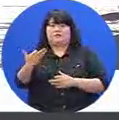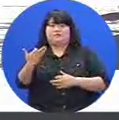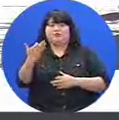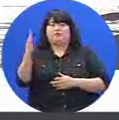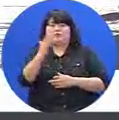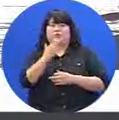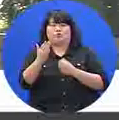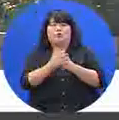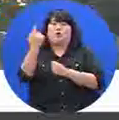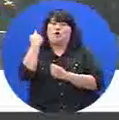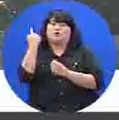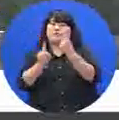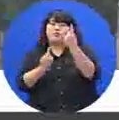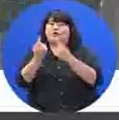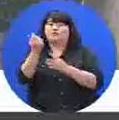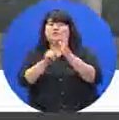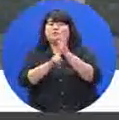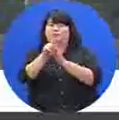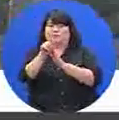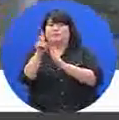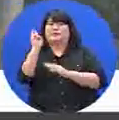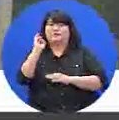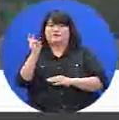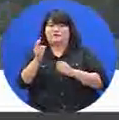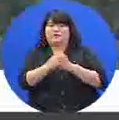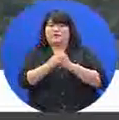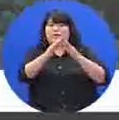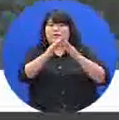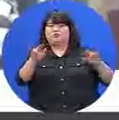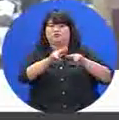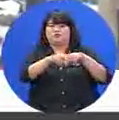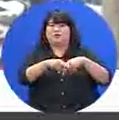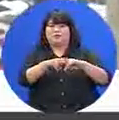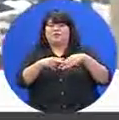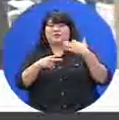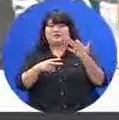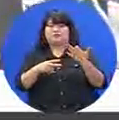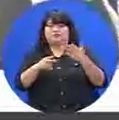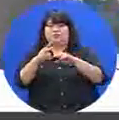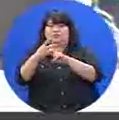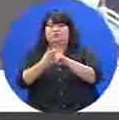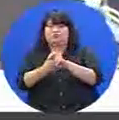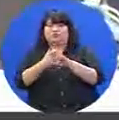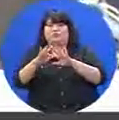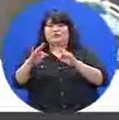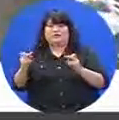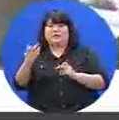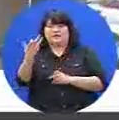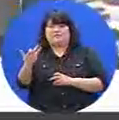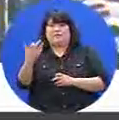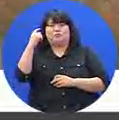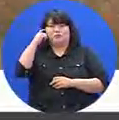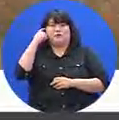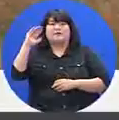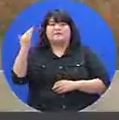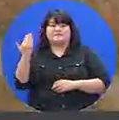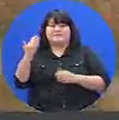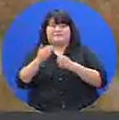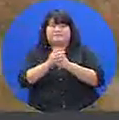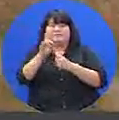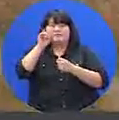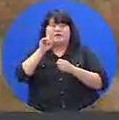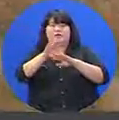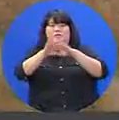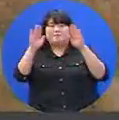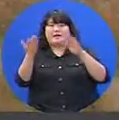19도로 어제보다 조금 높겠습니다. 전주와 남원 19도, 무주와 진안 18도 등이 예상됩니다.